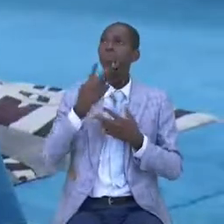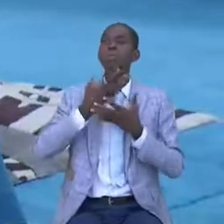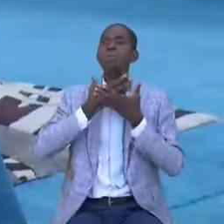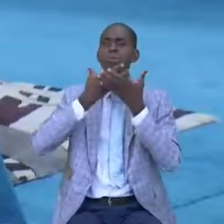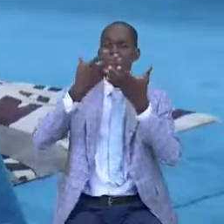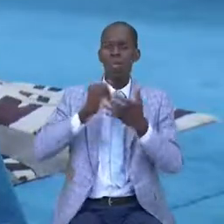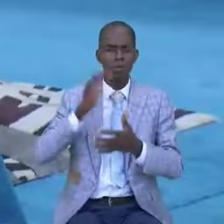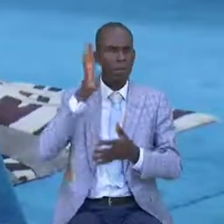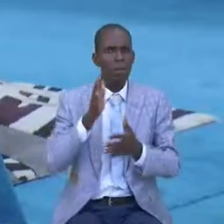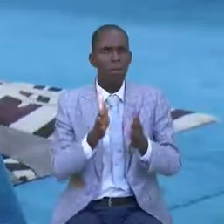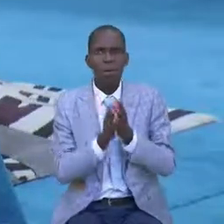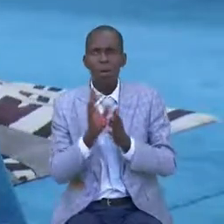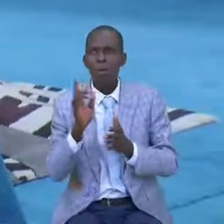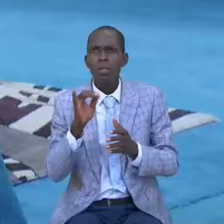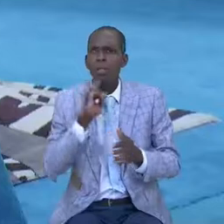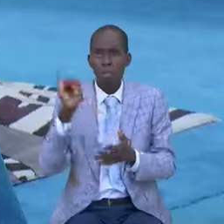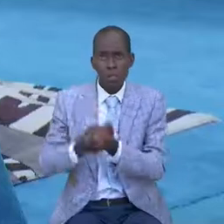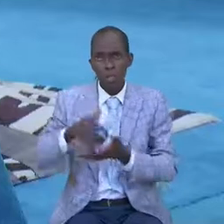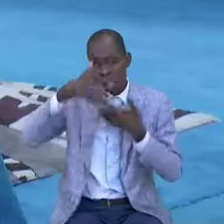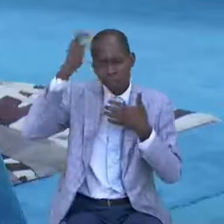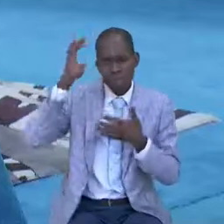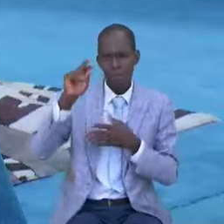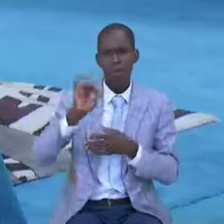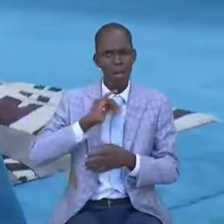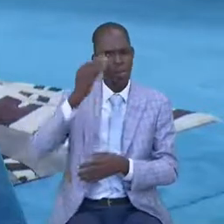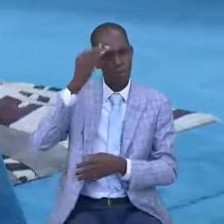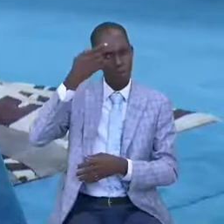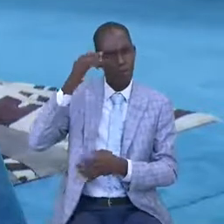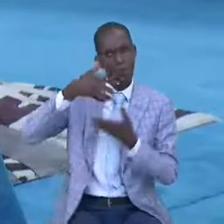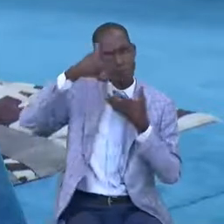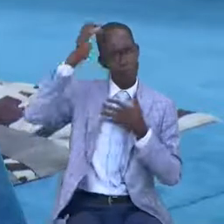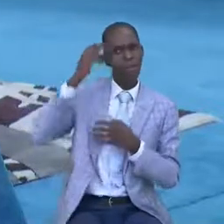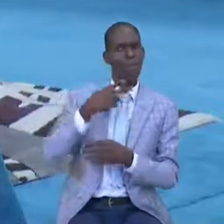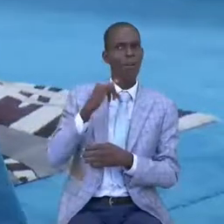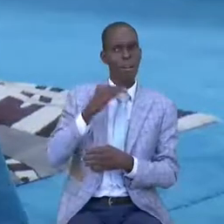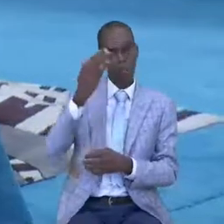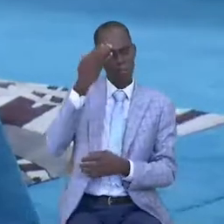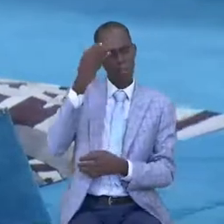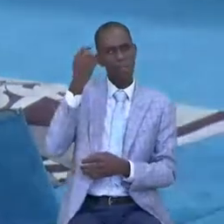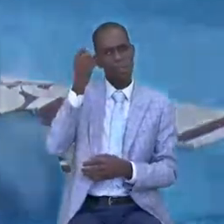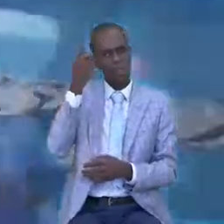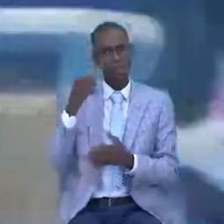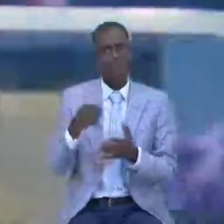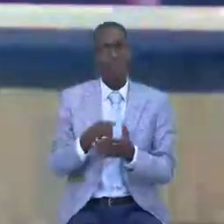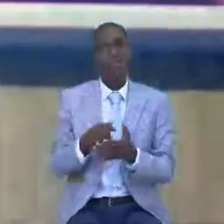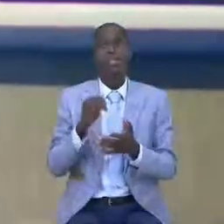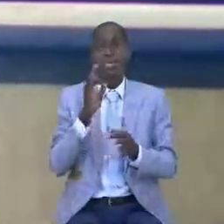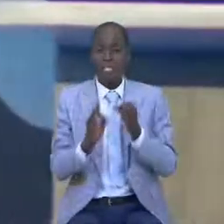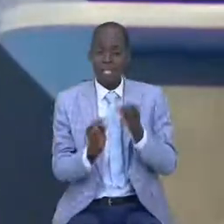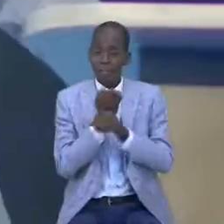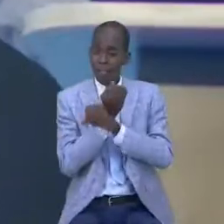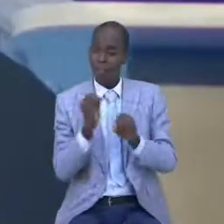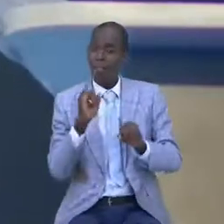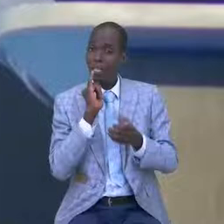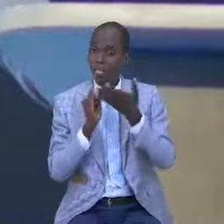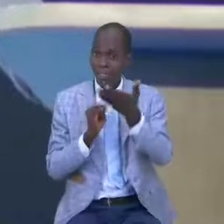le lion va rugir. Je ne dois pas dire, mais hey, y a-t-il un lion là-bas? Par le rugissement, je sais déjà que le lion